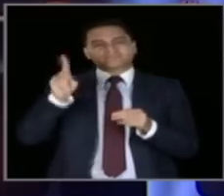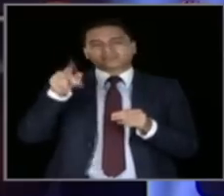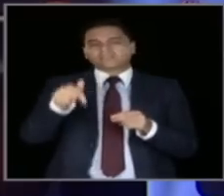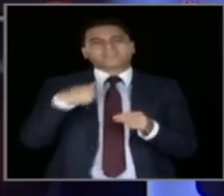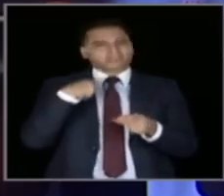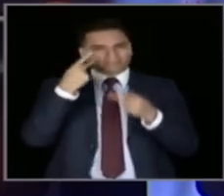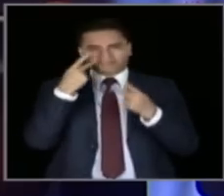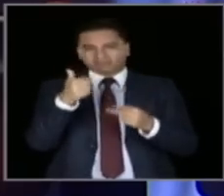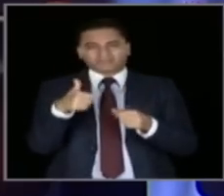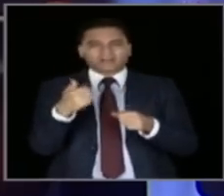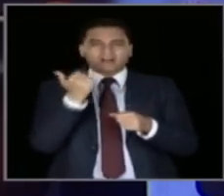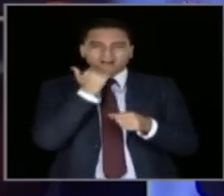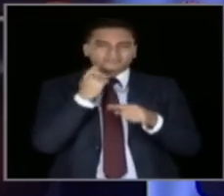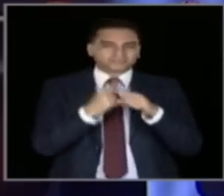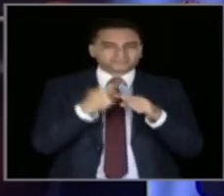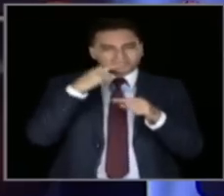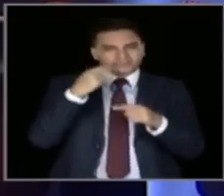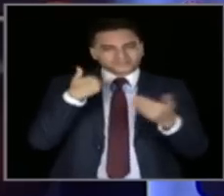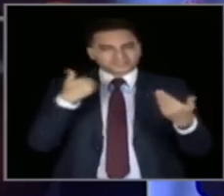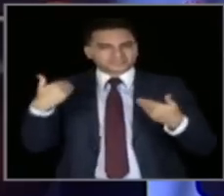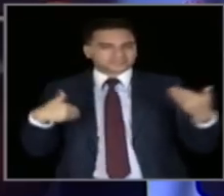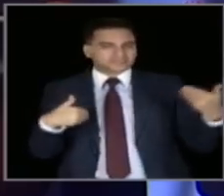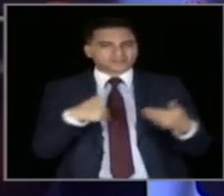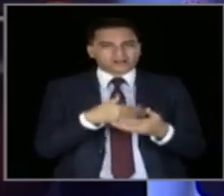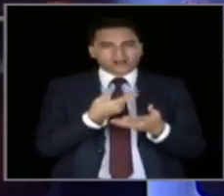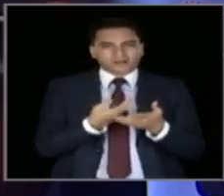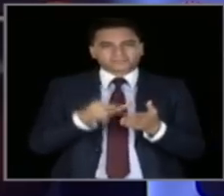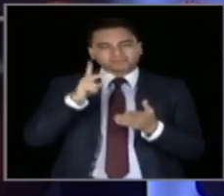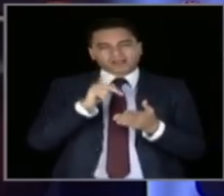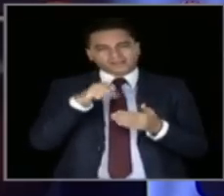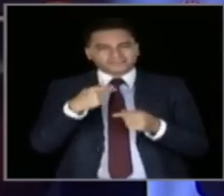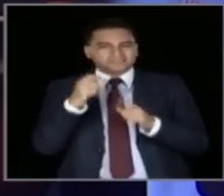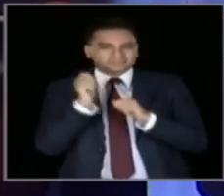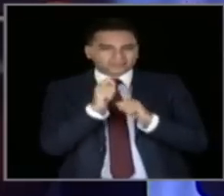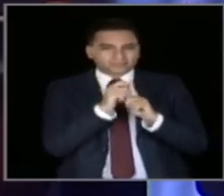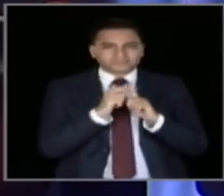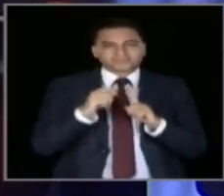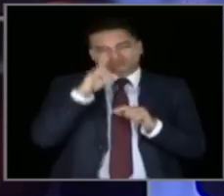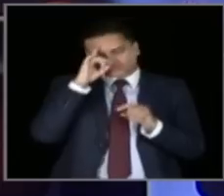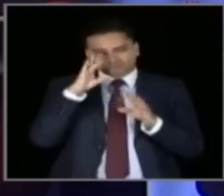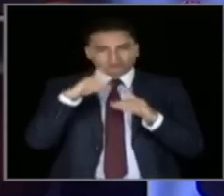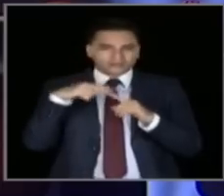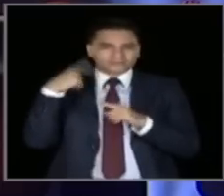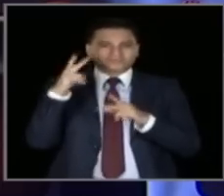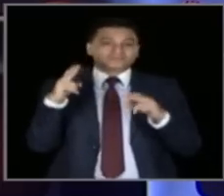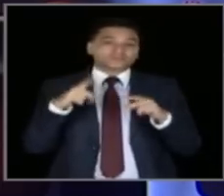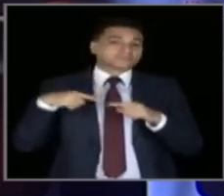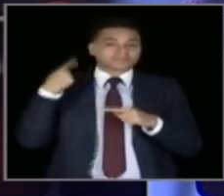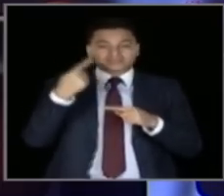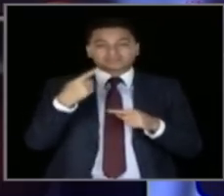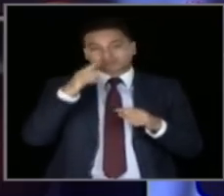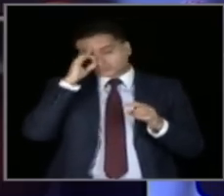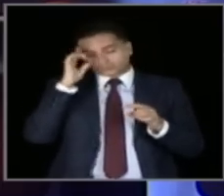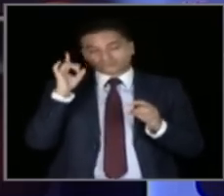عندنا أخطاء، يعني ما ينفعش أرمي الموضوع كله على الحظ. فان شاء الله يعني الموسم المواسم اللي جايه